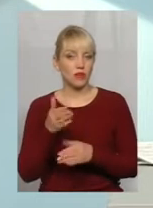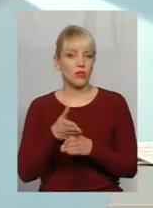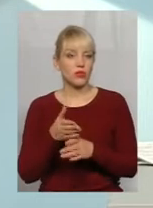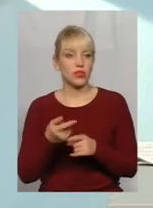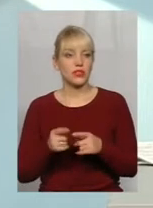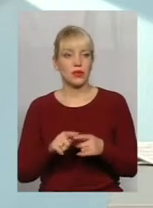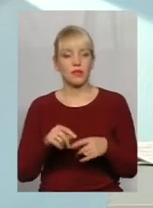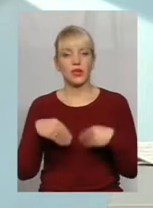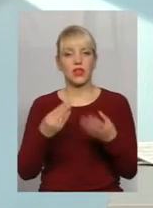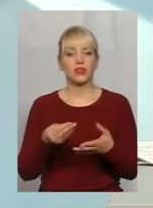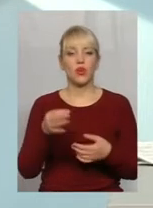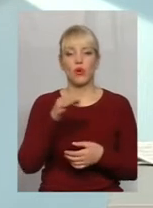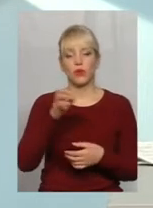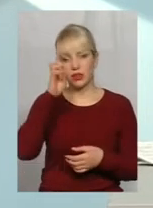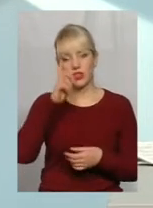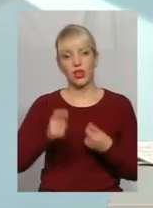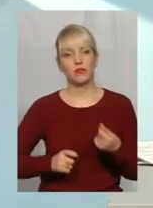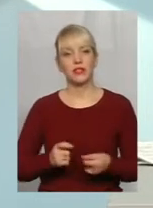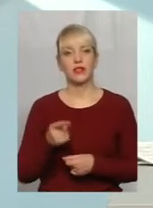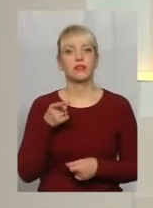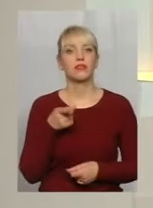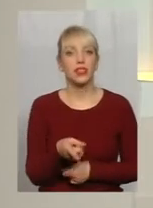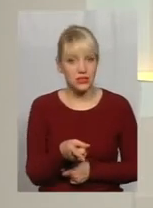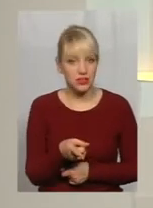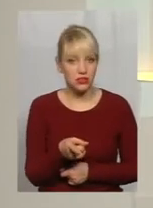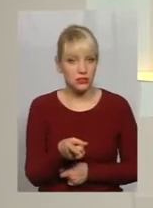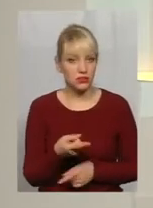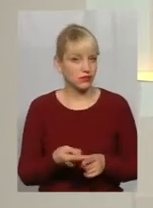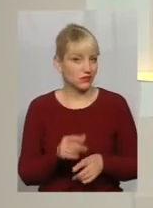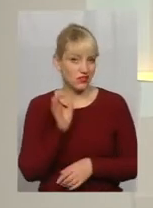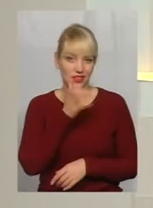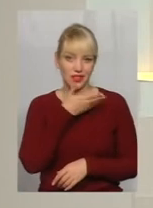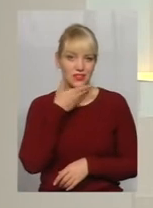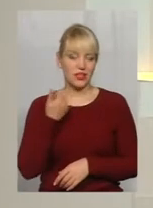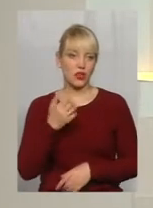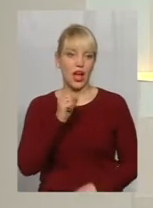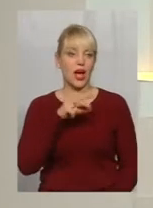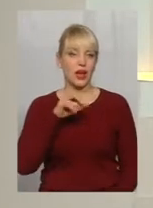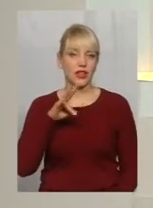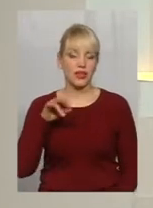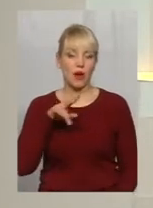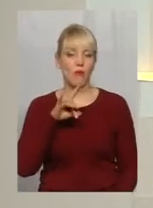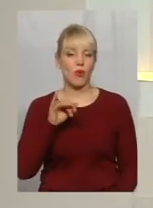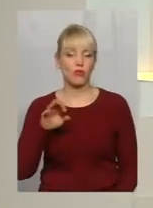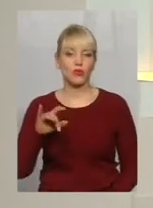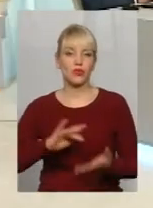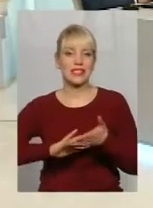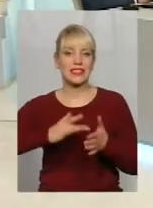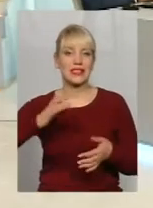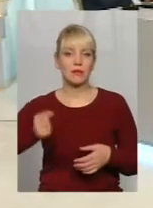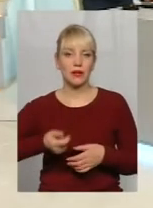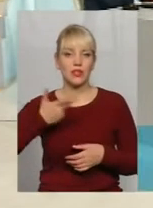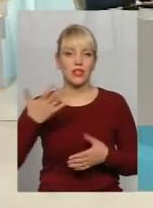призначила обласна держадміністрація тисячу гривень, то це не серйозно. А Ліна Комощук – це срібний призер, так?